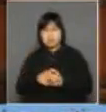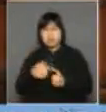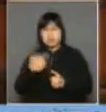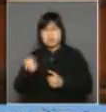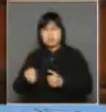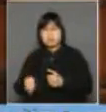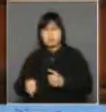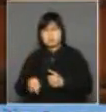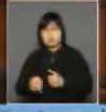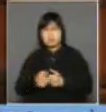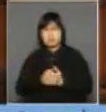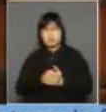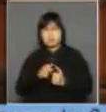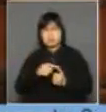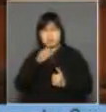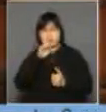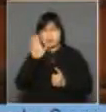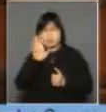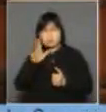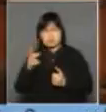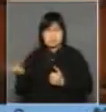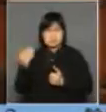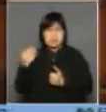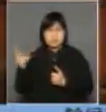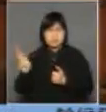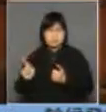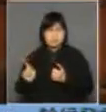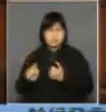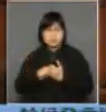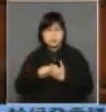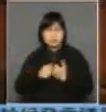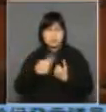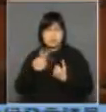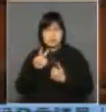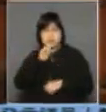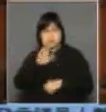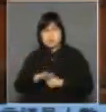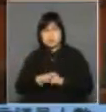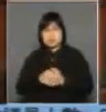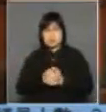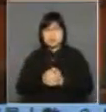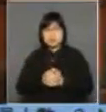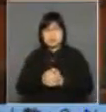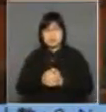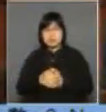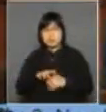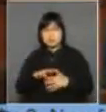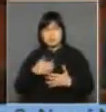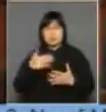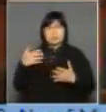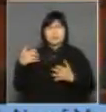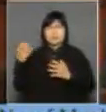仲一個提建議唔夠，搭馬兩個出嚟提建議，殺大家一個程咬金。